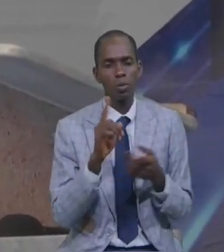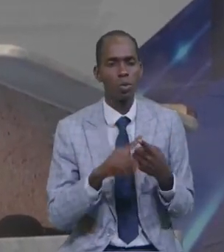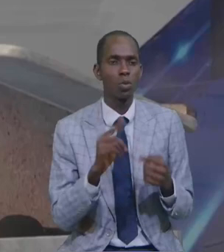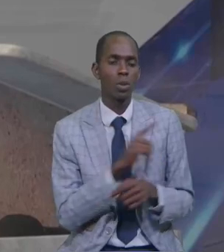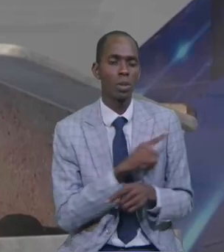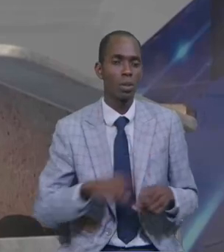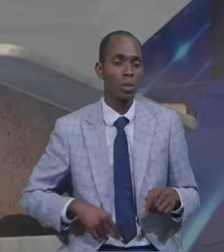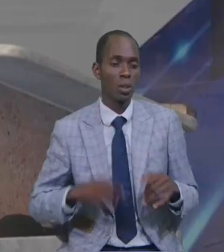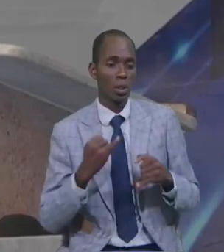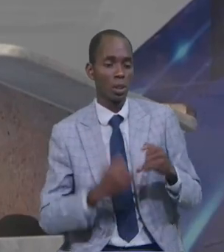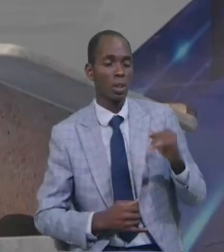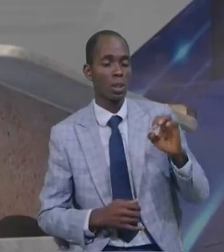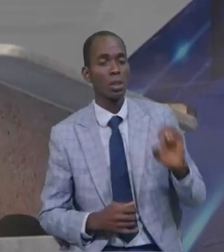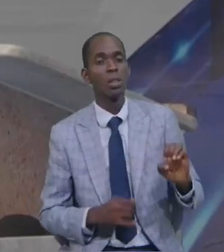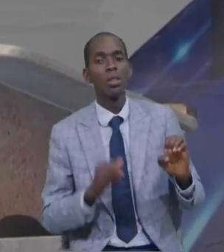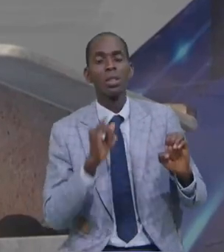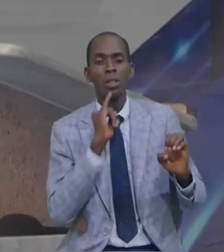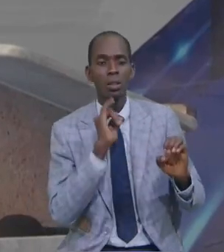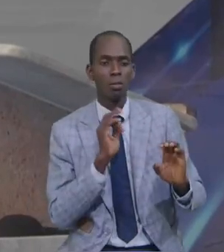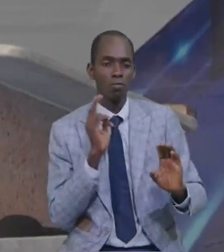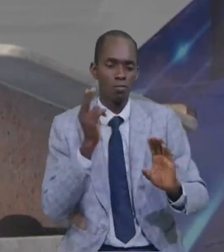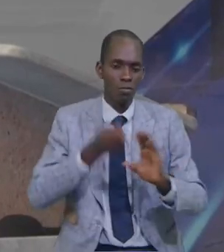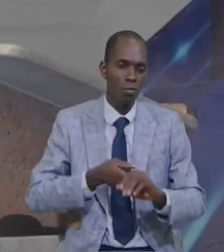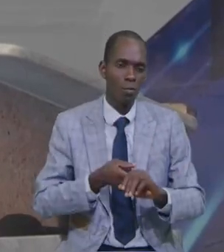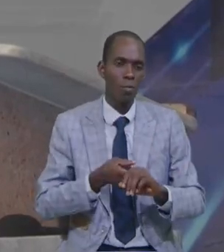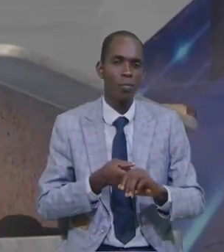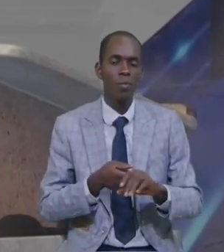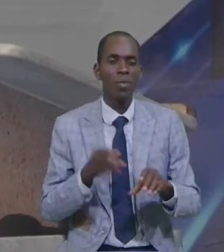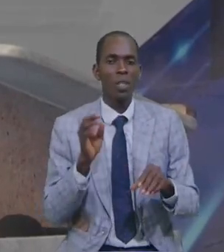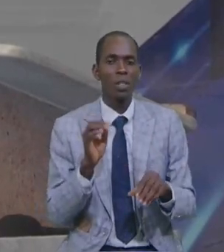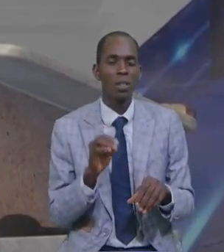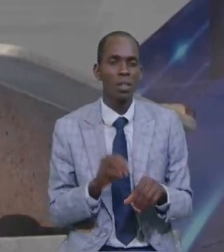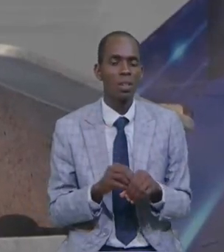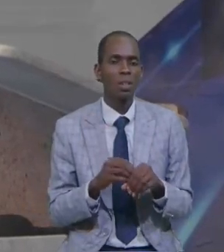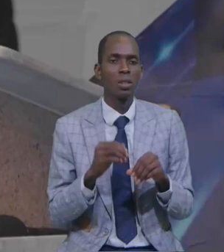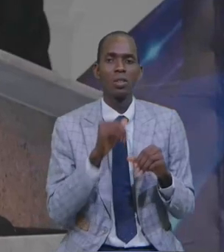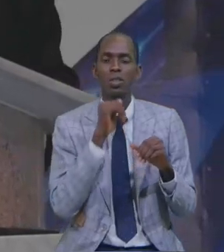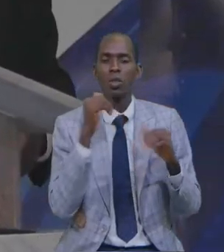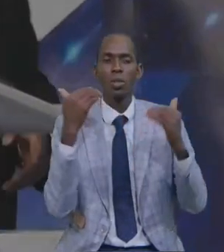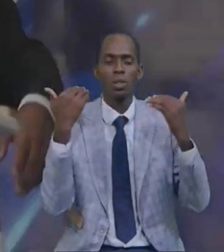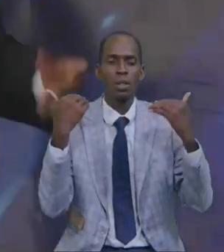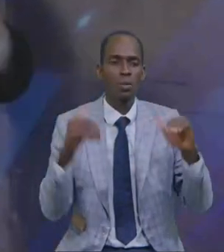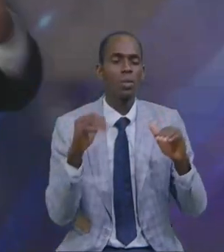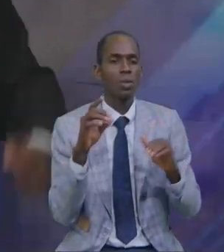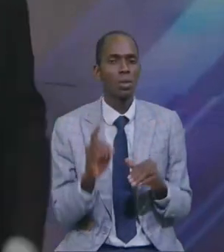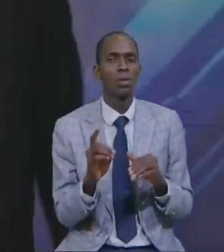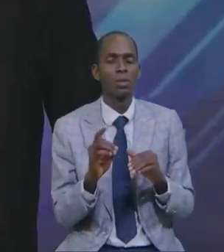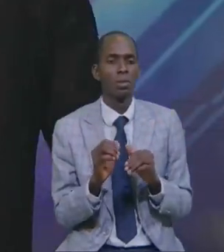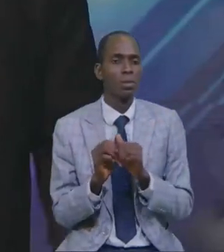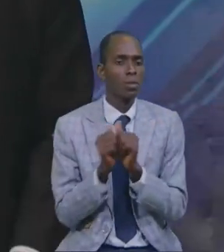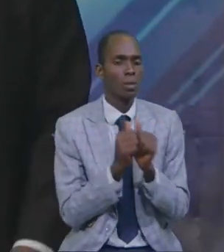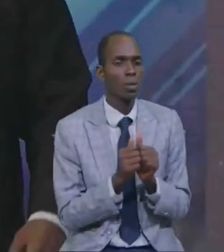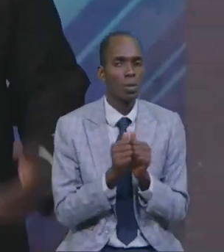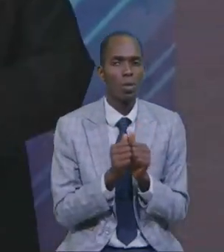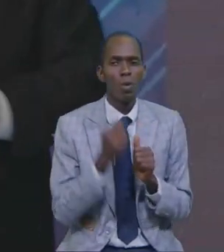S'engager dans des liaisons illimitées pour la grande commission. Je vois un frère là-bas. Il est